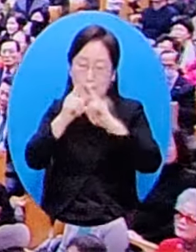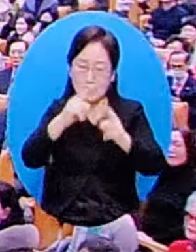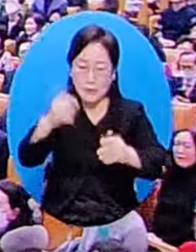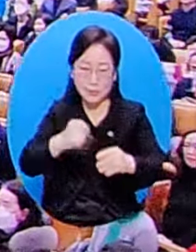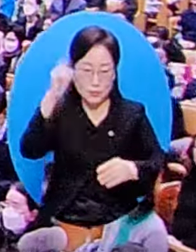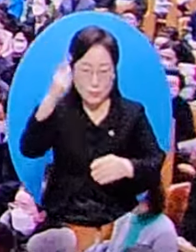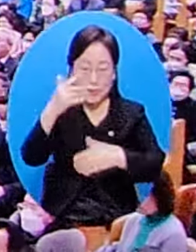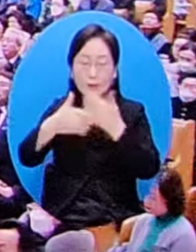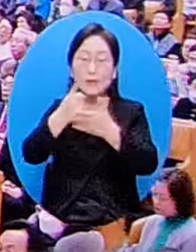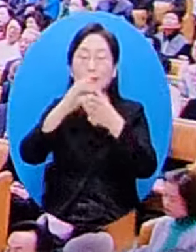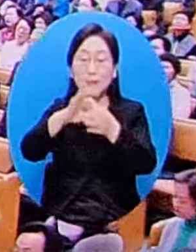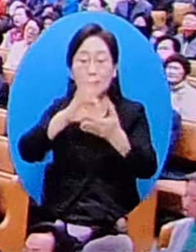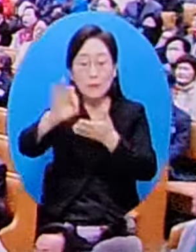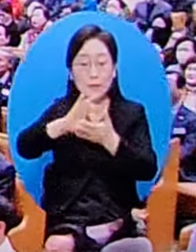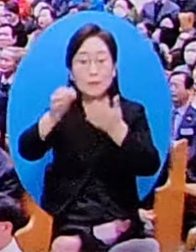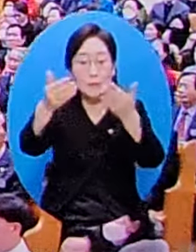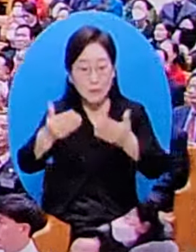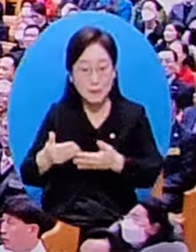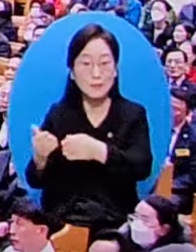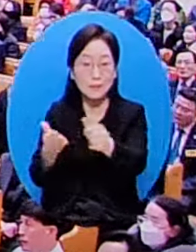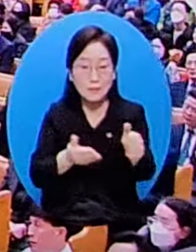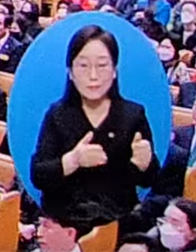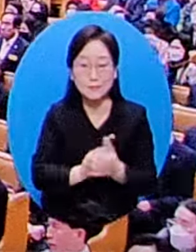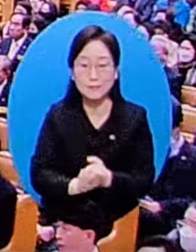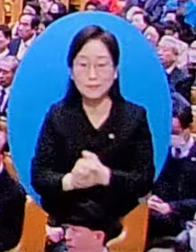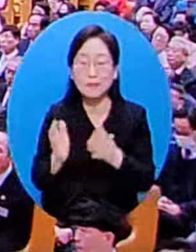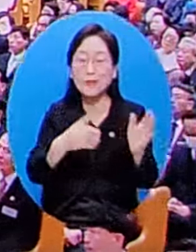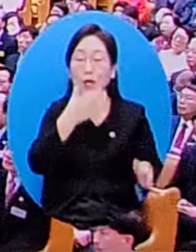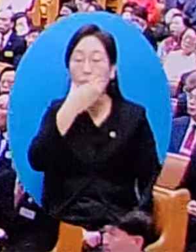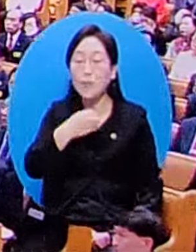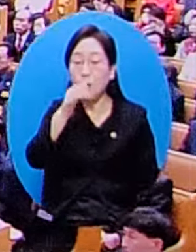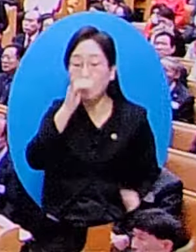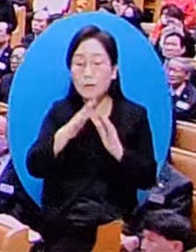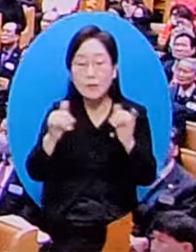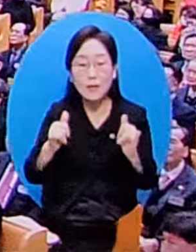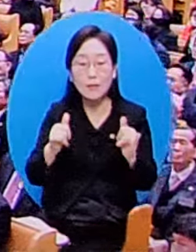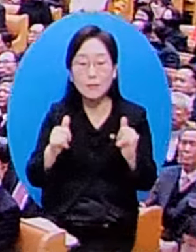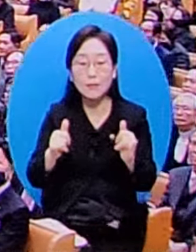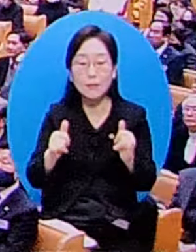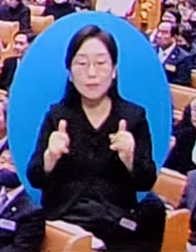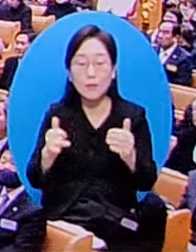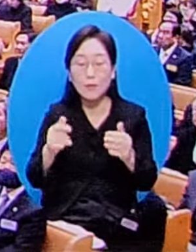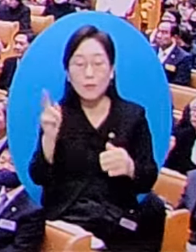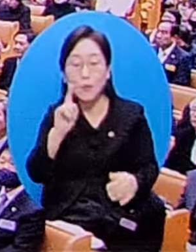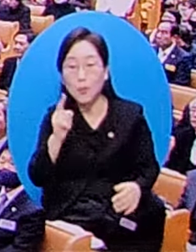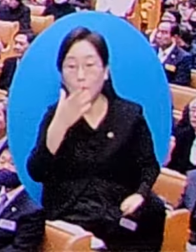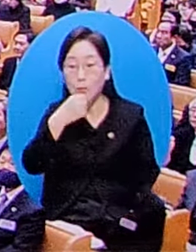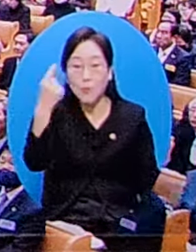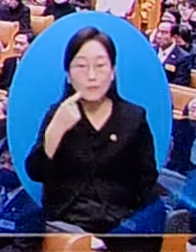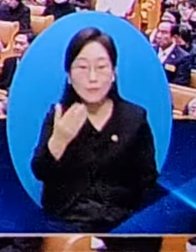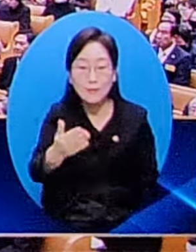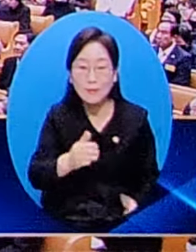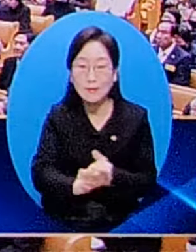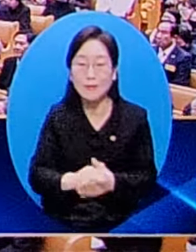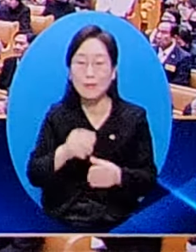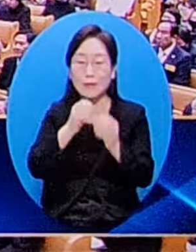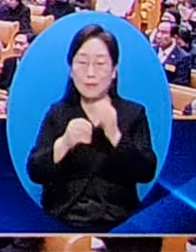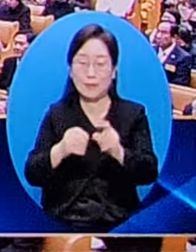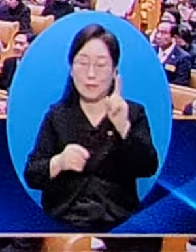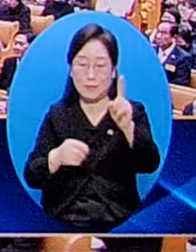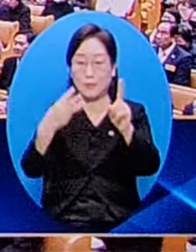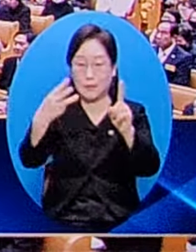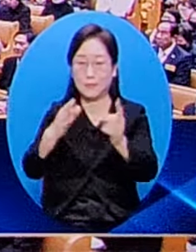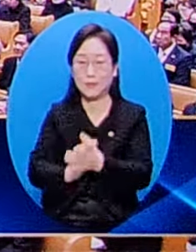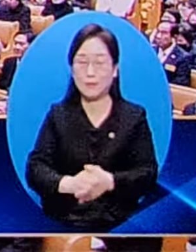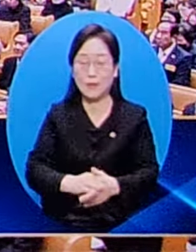되기를 바랍니다. 그러면 우리가 복 있는 사람이 될 때 어떤 하나님의 축복이 임합니까? 1편 3절을 말씀합니다.